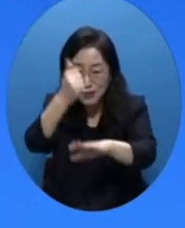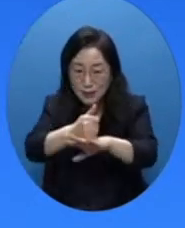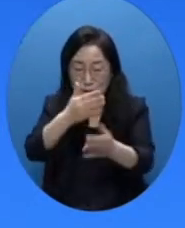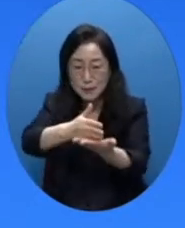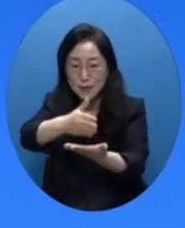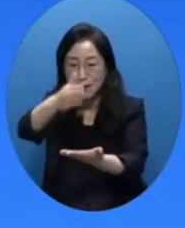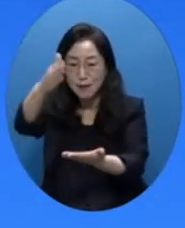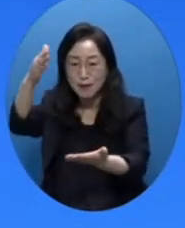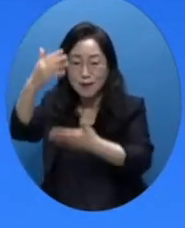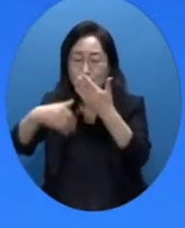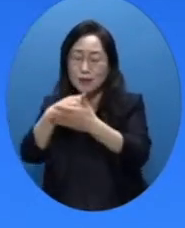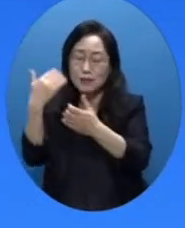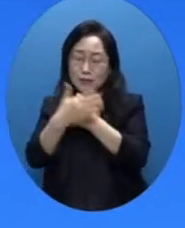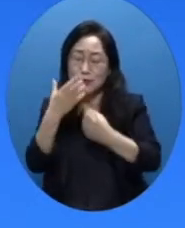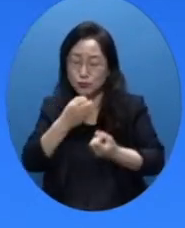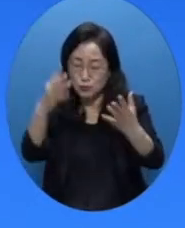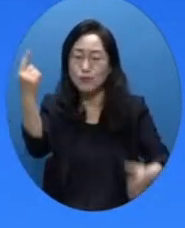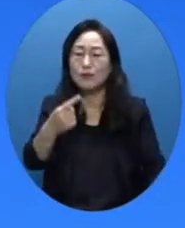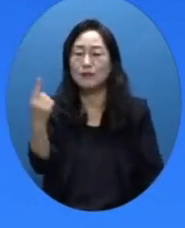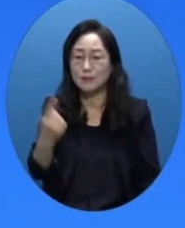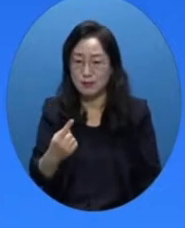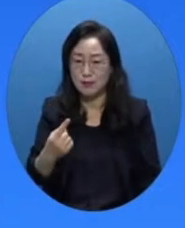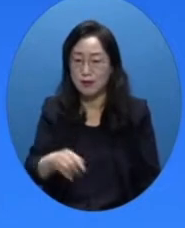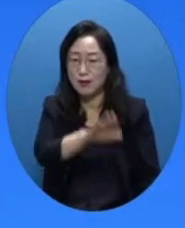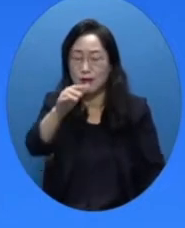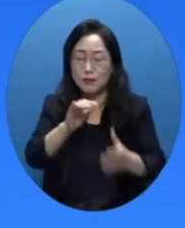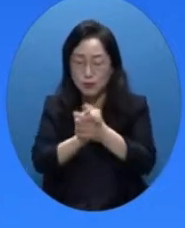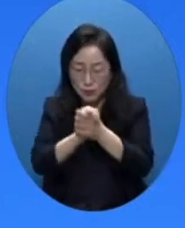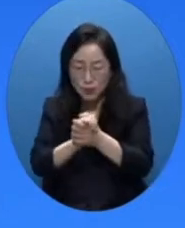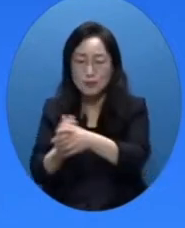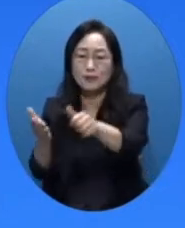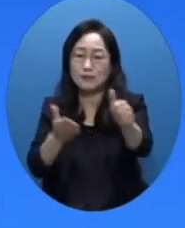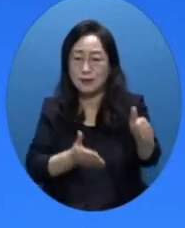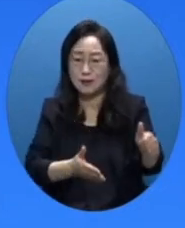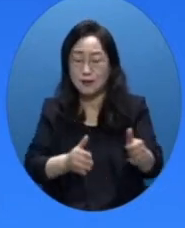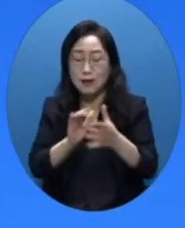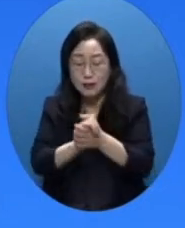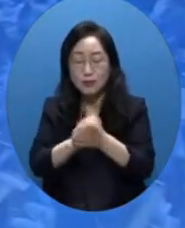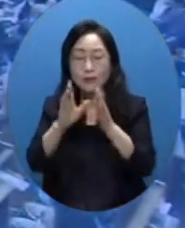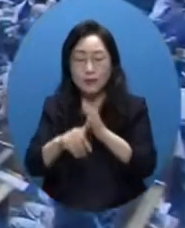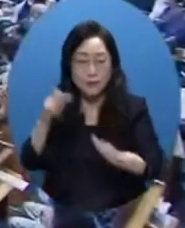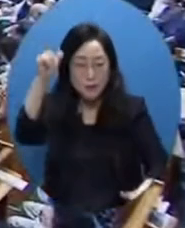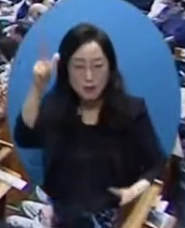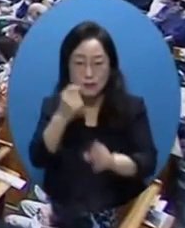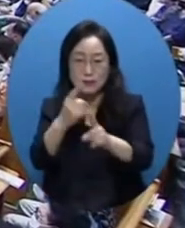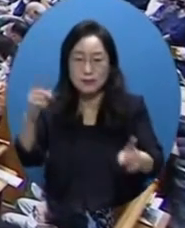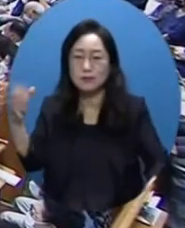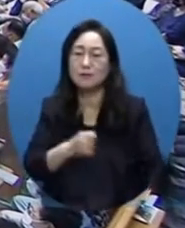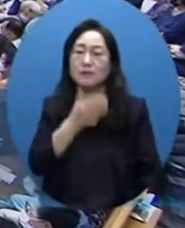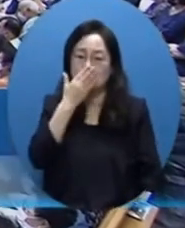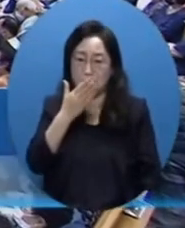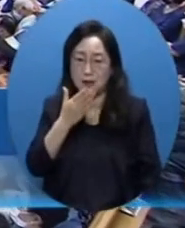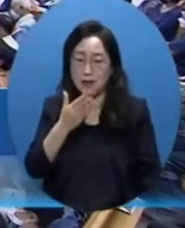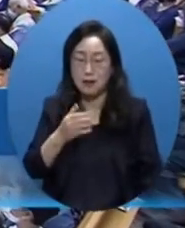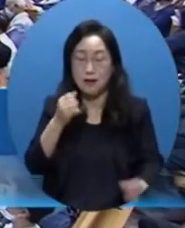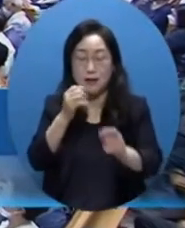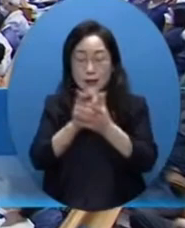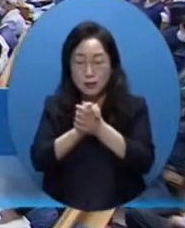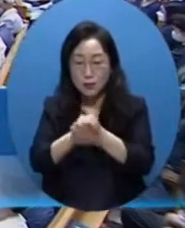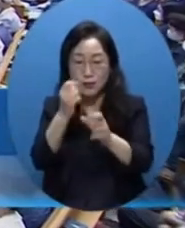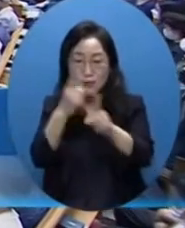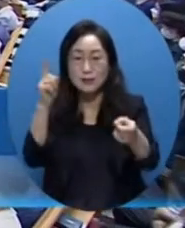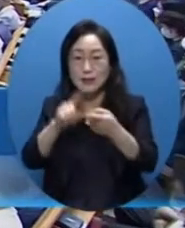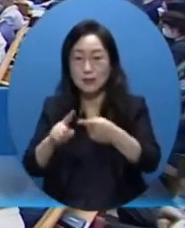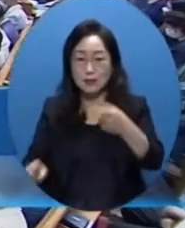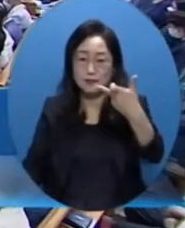축복이 말 줄로 믿습니다. 우린 기도해야 됩니다. 기도할 때 위대한 승리가 다가오는 것입니다. 기도의 승리에 대해서 17장